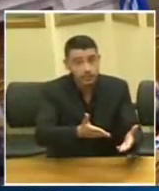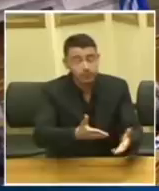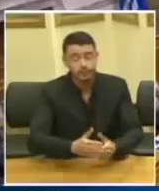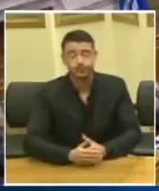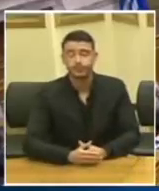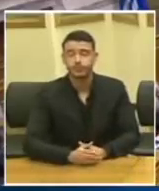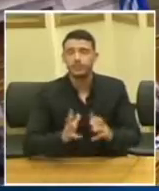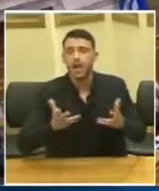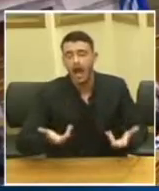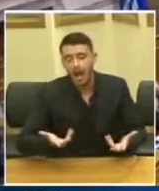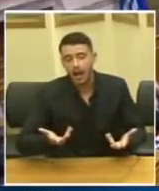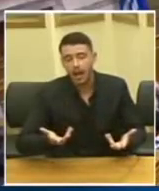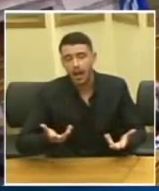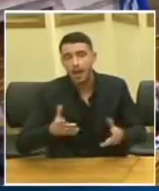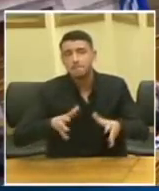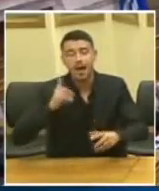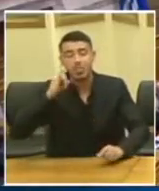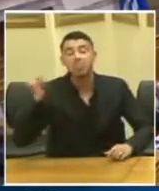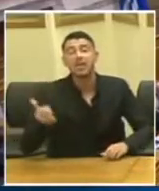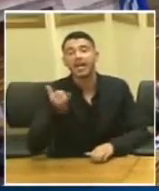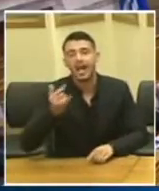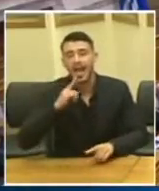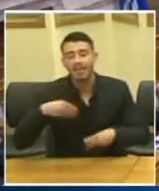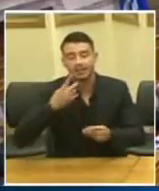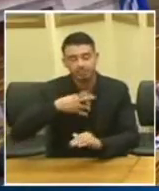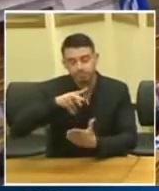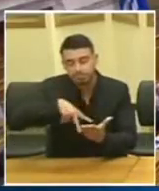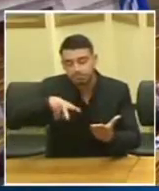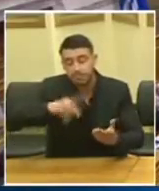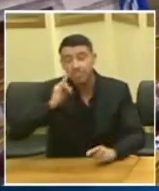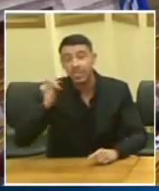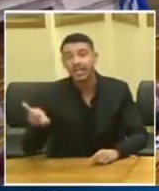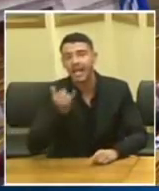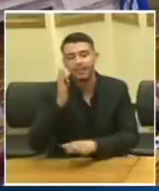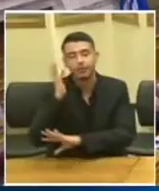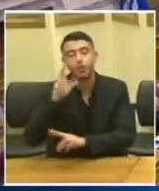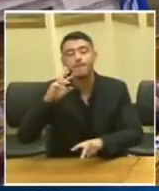Αλλά προφανώς δεν καταλάβατε τι διαβάσατε από την ομιλία σας.